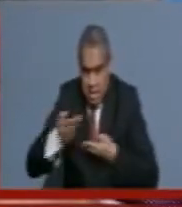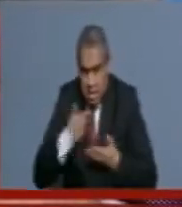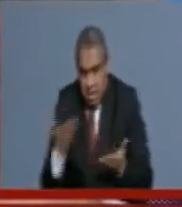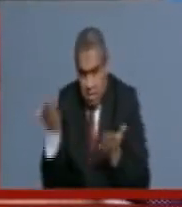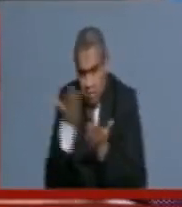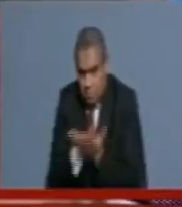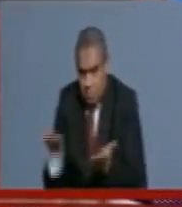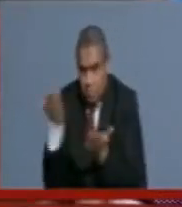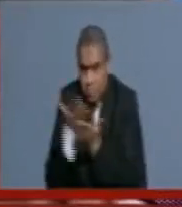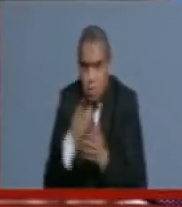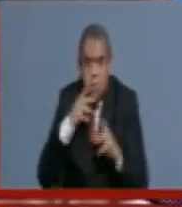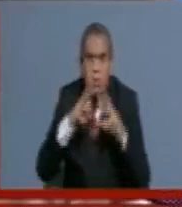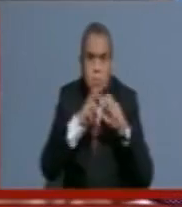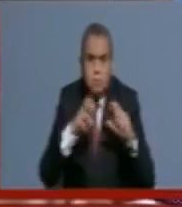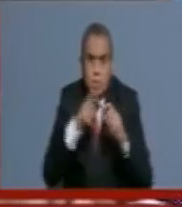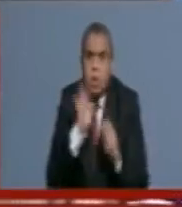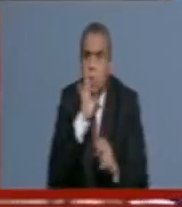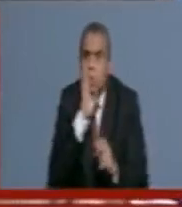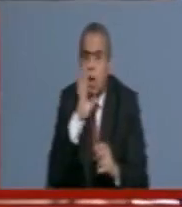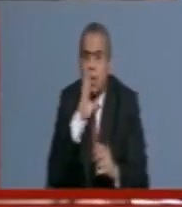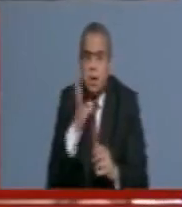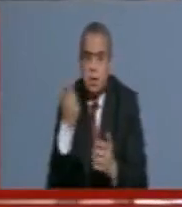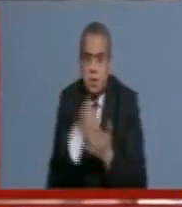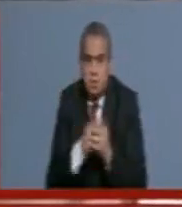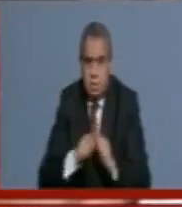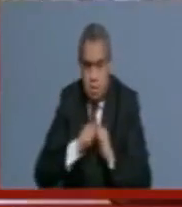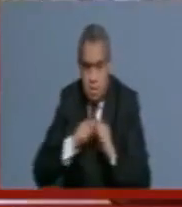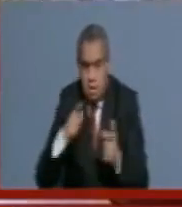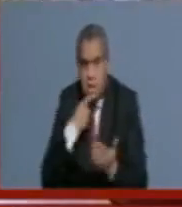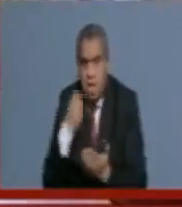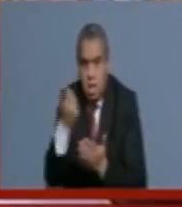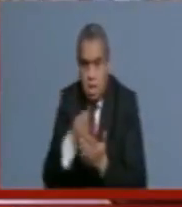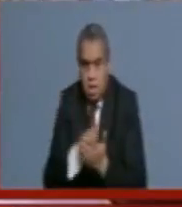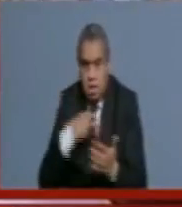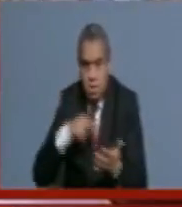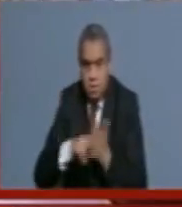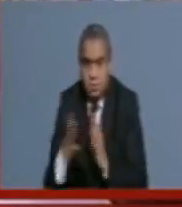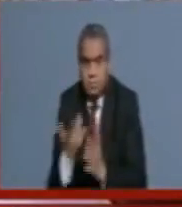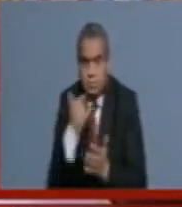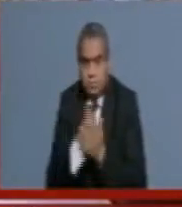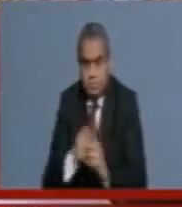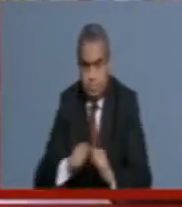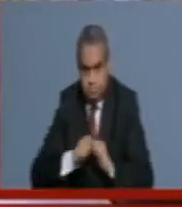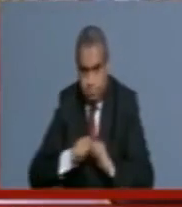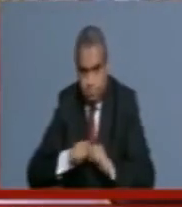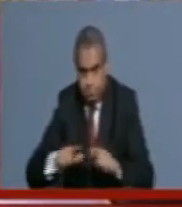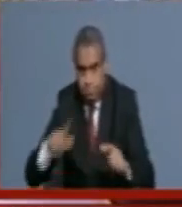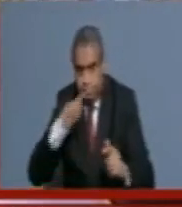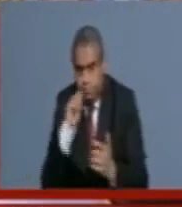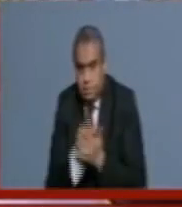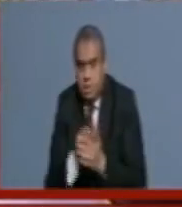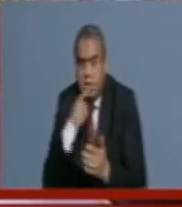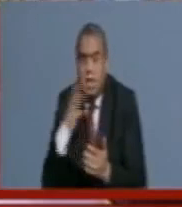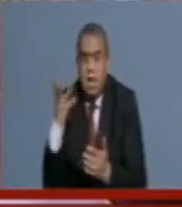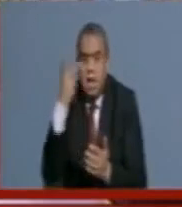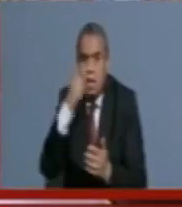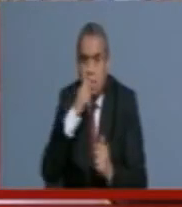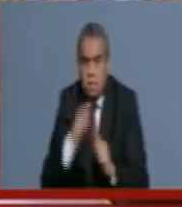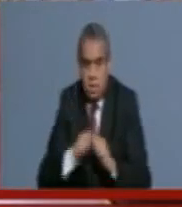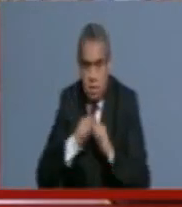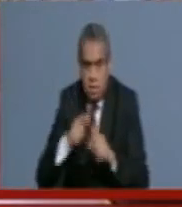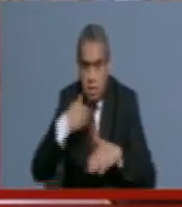بتراجع كافة الأوراق، بتعمل تقرير بتنتهي فيه إلى نتيجة تعرض على مجلس